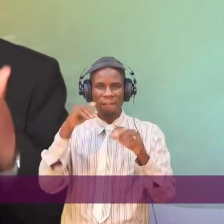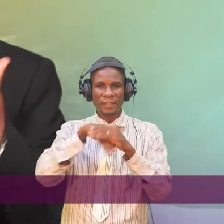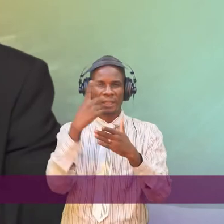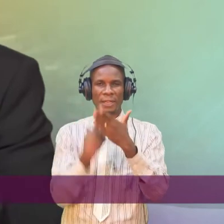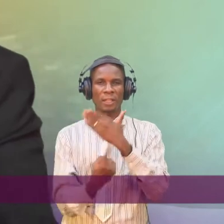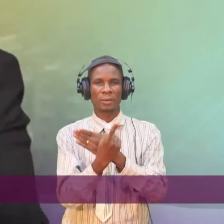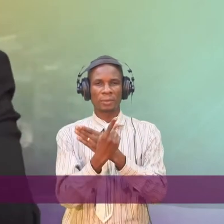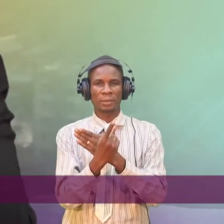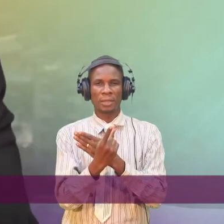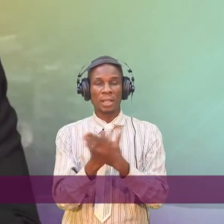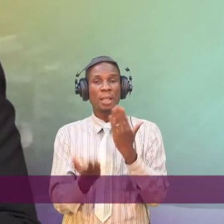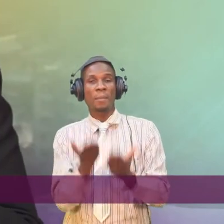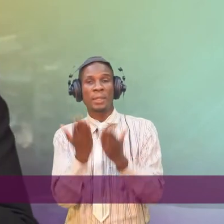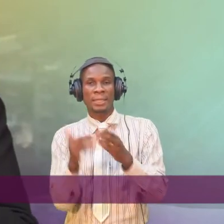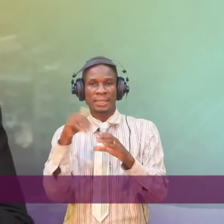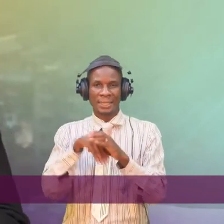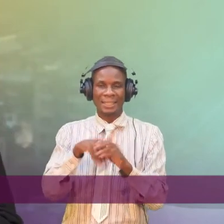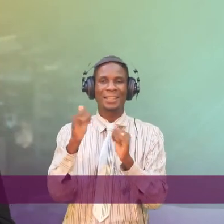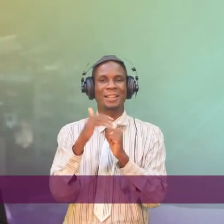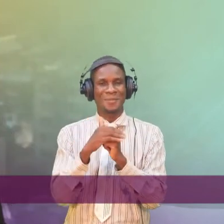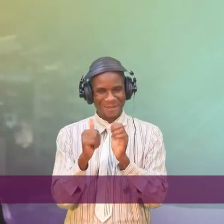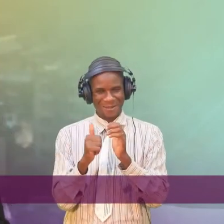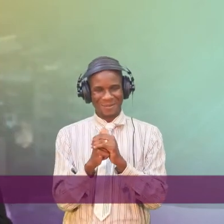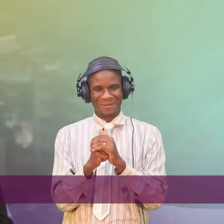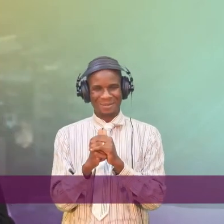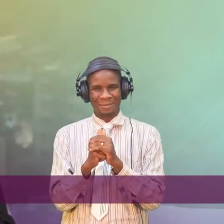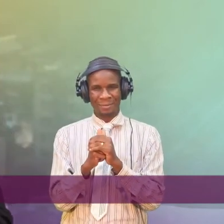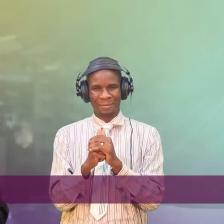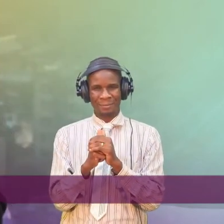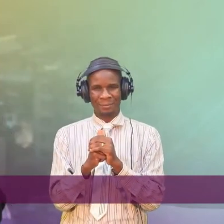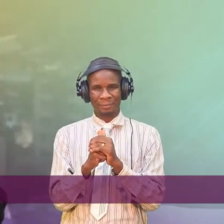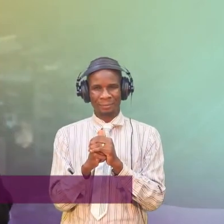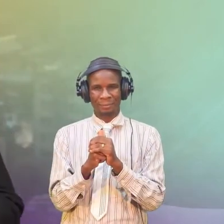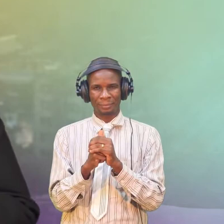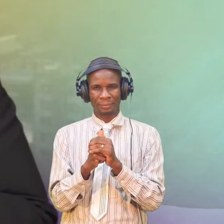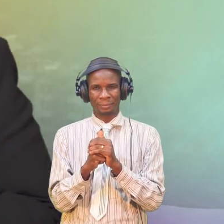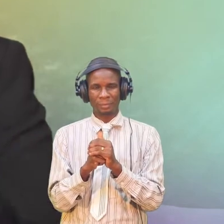Wokovu ya ndoa yako ni katika msamaha.